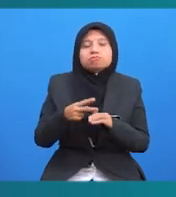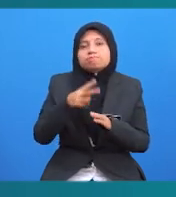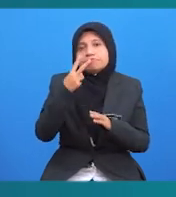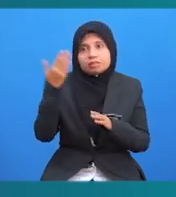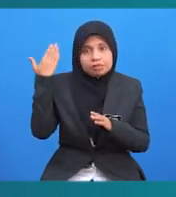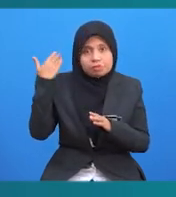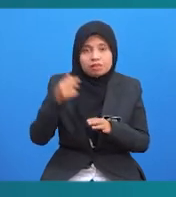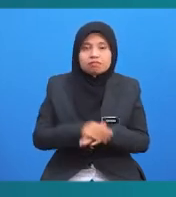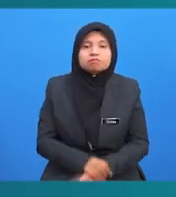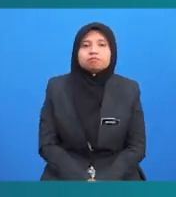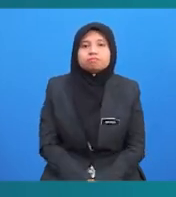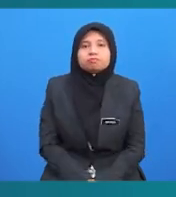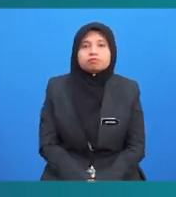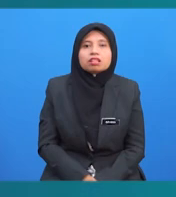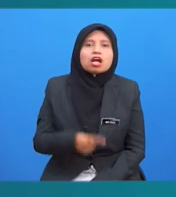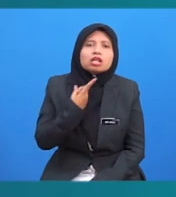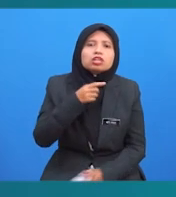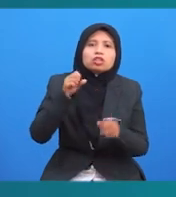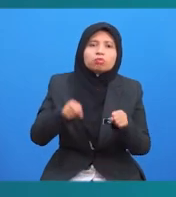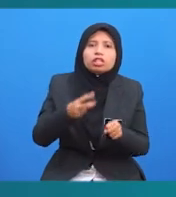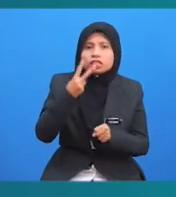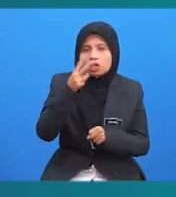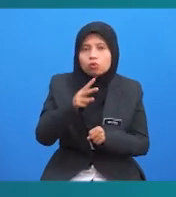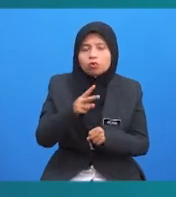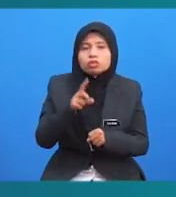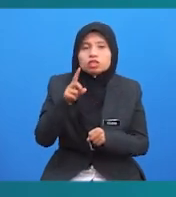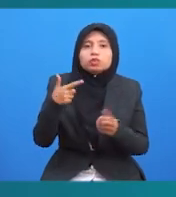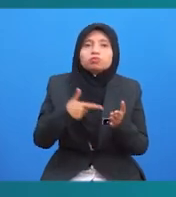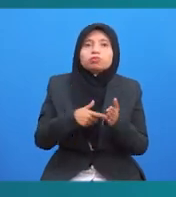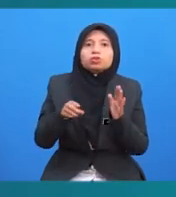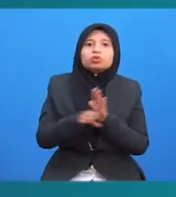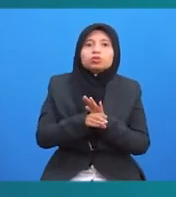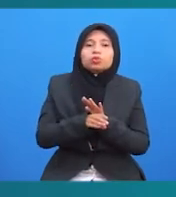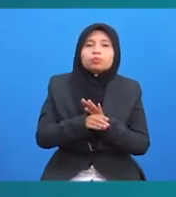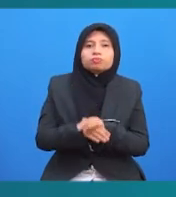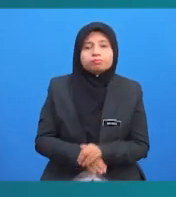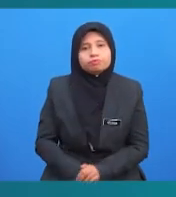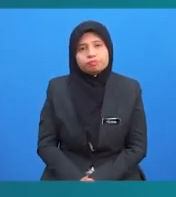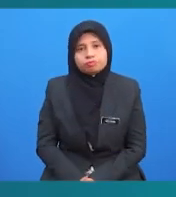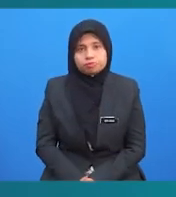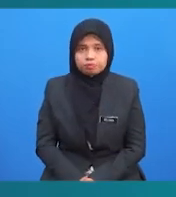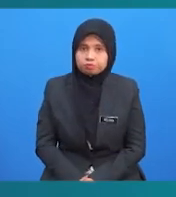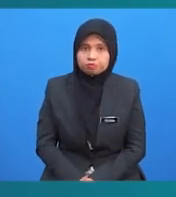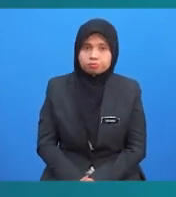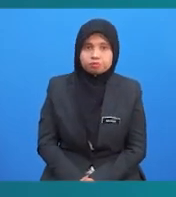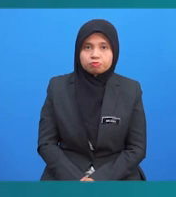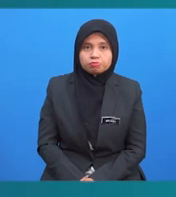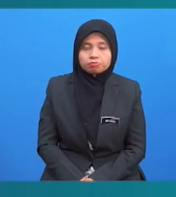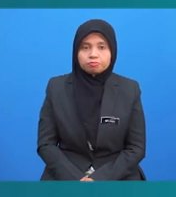tempat fokus. Kita boleh lihat satu lagi contoh gambar yang saya sediakan ini.